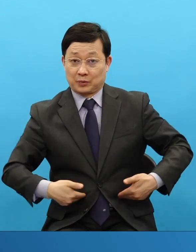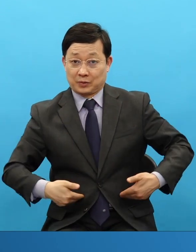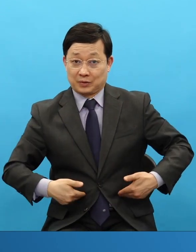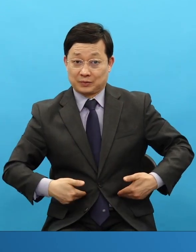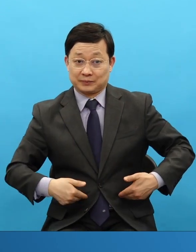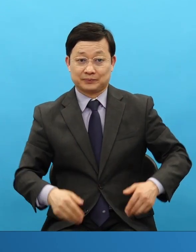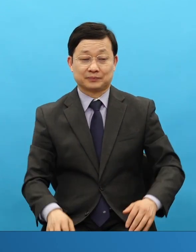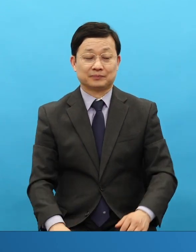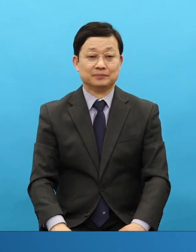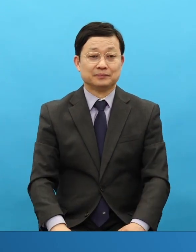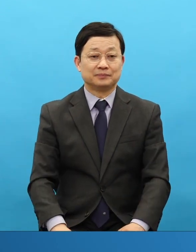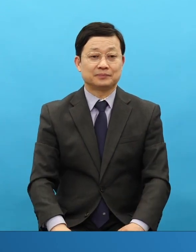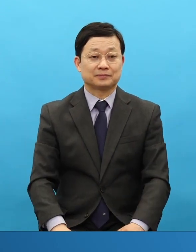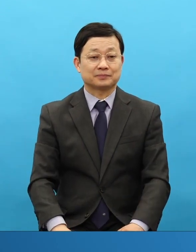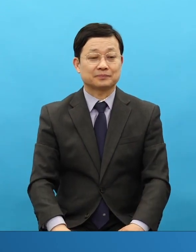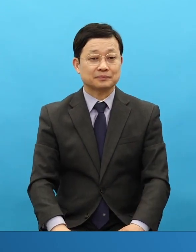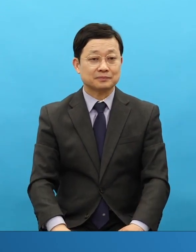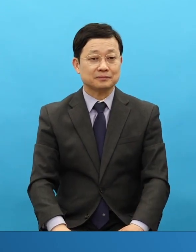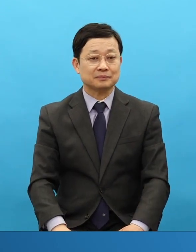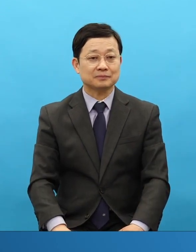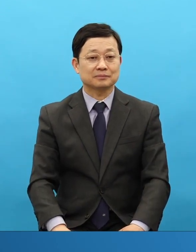제일 중요한 거.